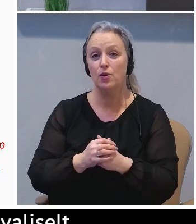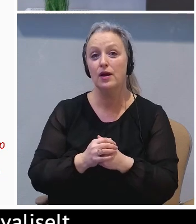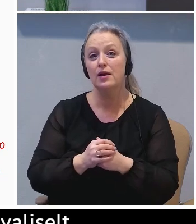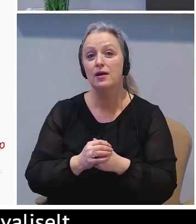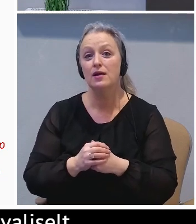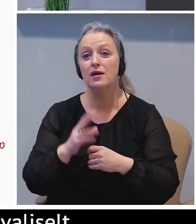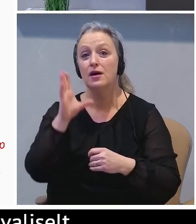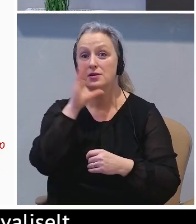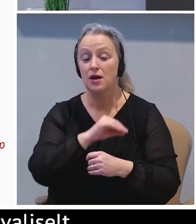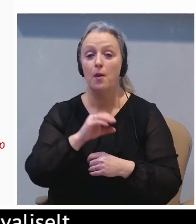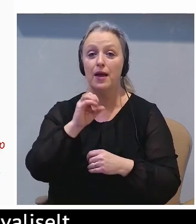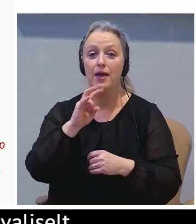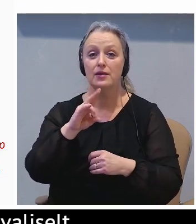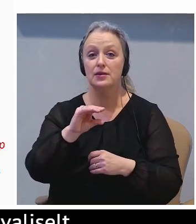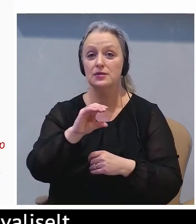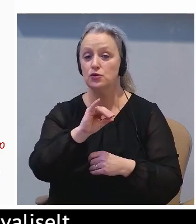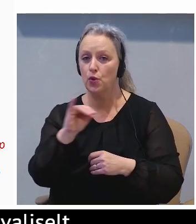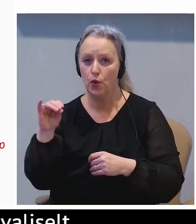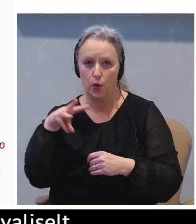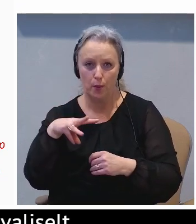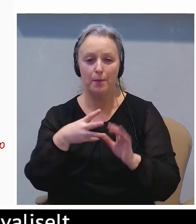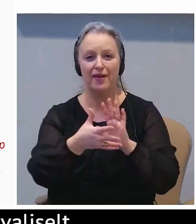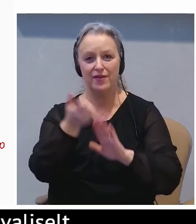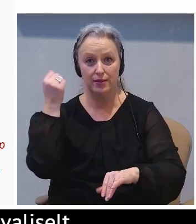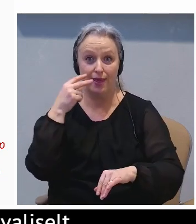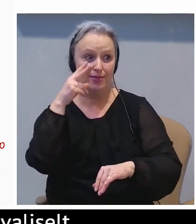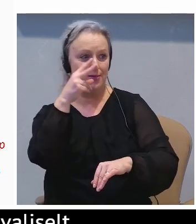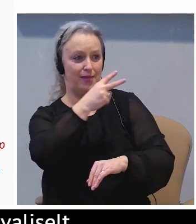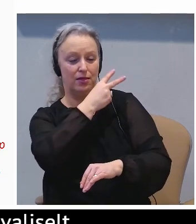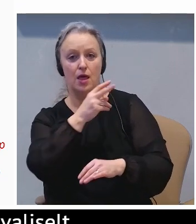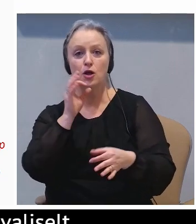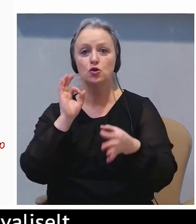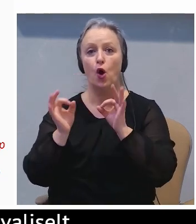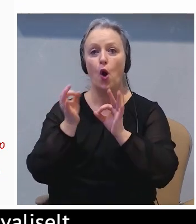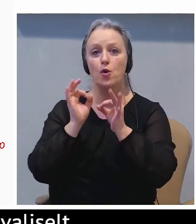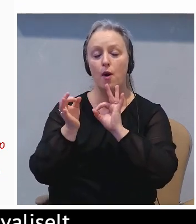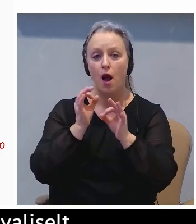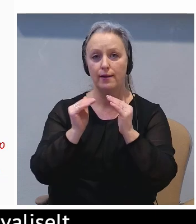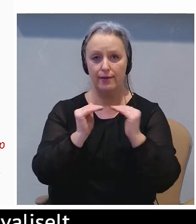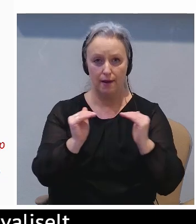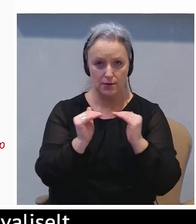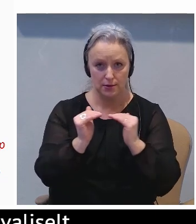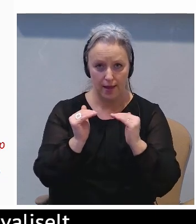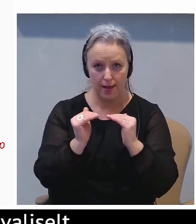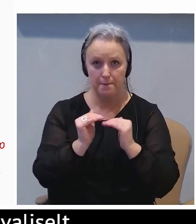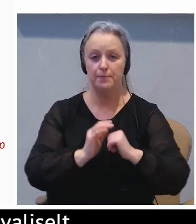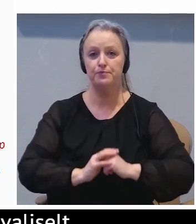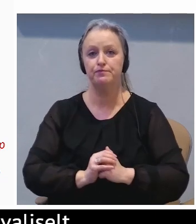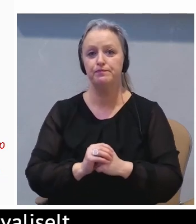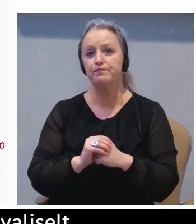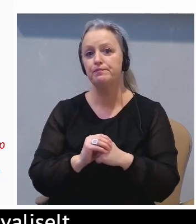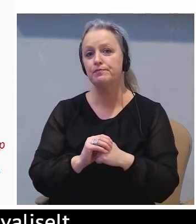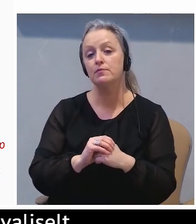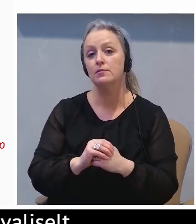taset oluliselt tõsta. Siin näete normaalset ensüümitaset.